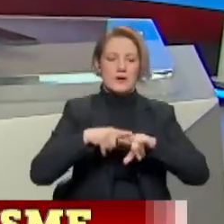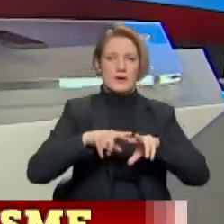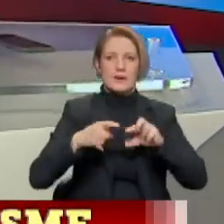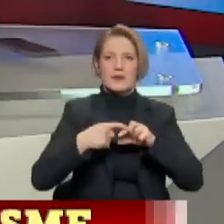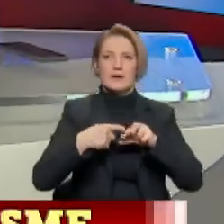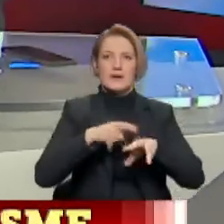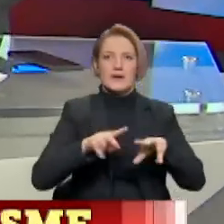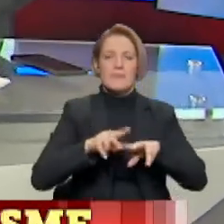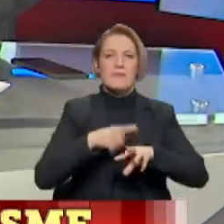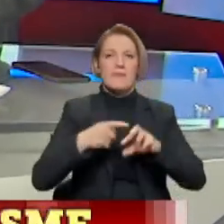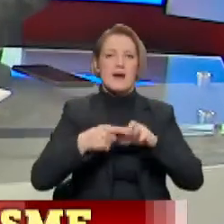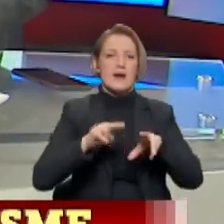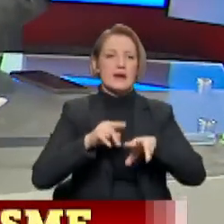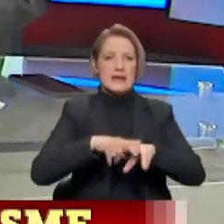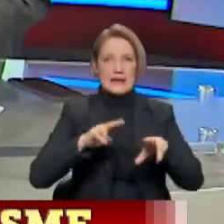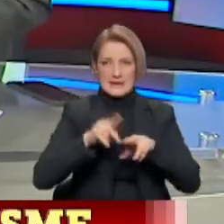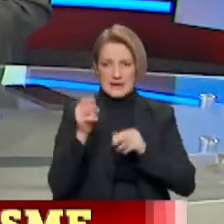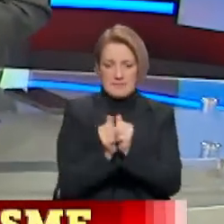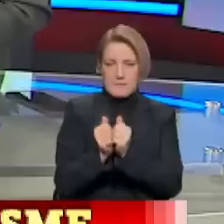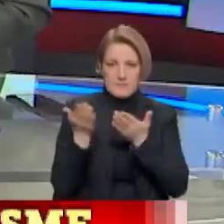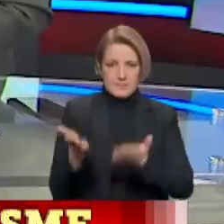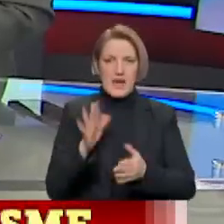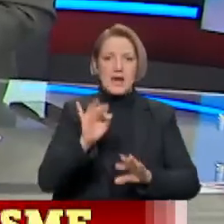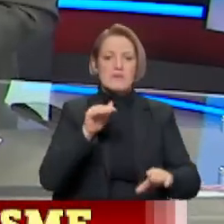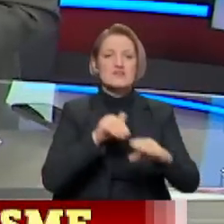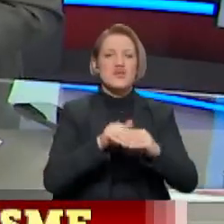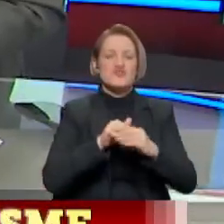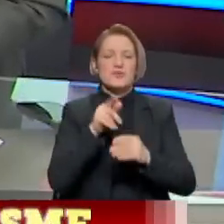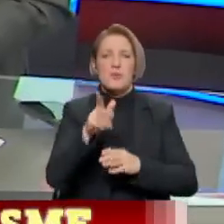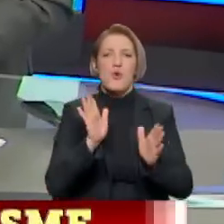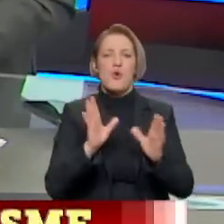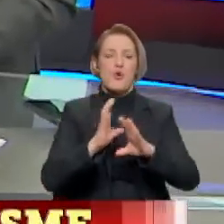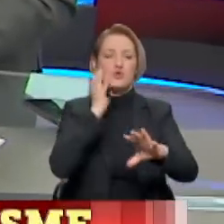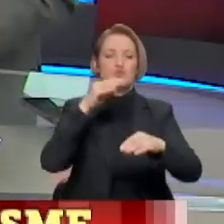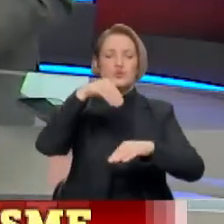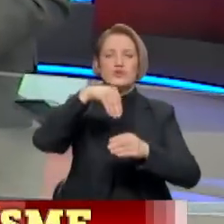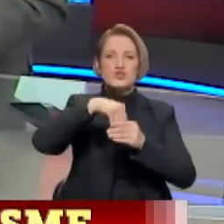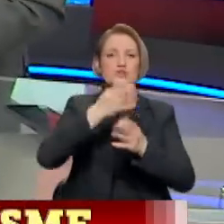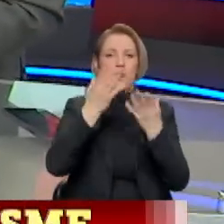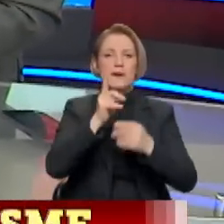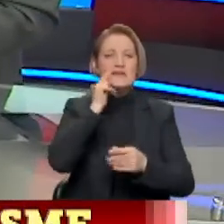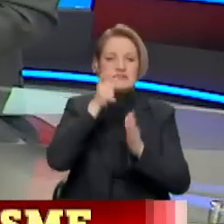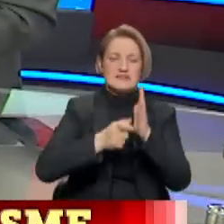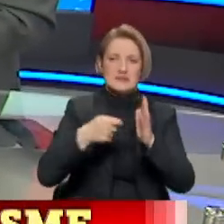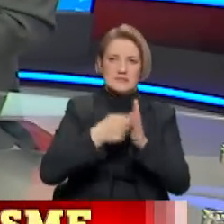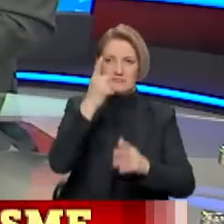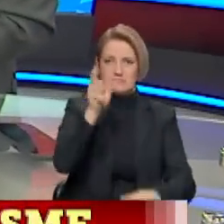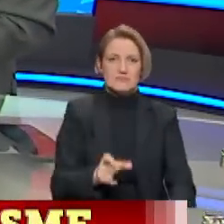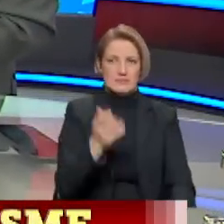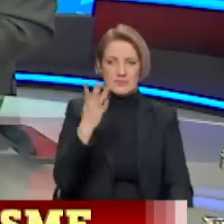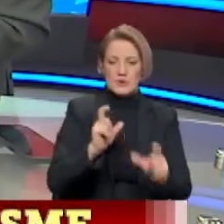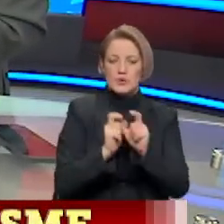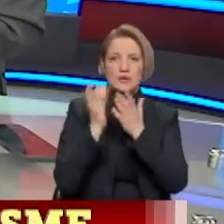etti, önceki mahkeme süreçleriyle birlikte, hem de yine seçim otobüsünün üzerinde olan isimlerden birisiydi.